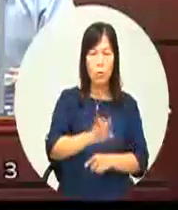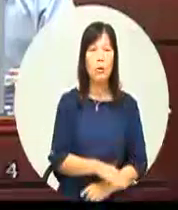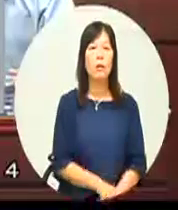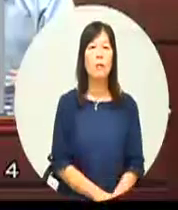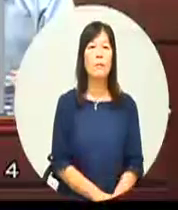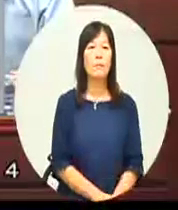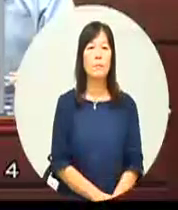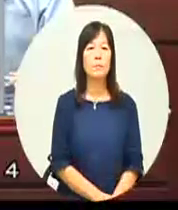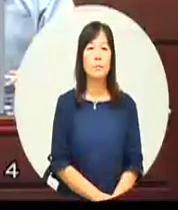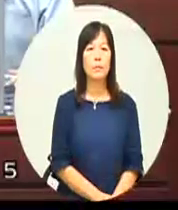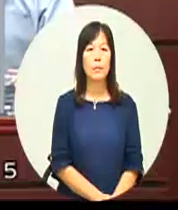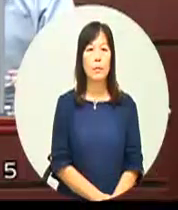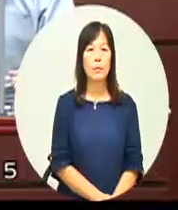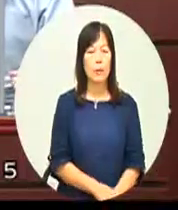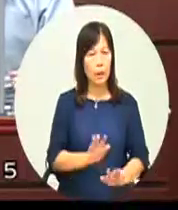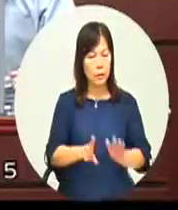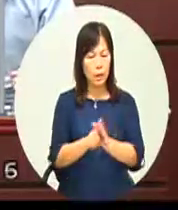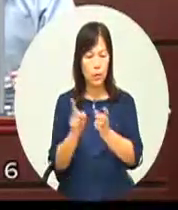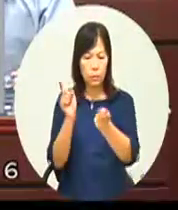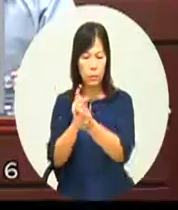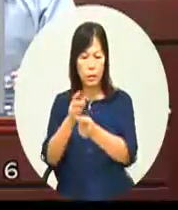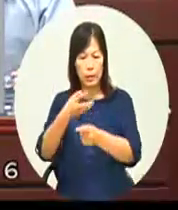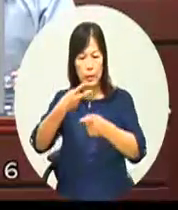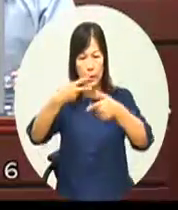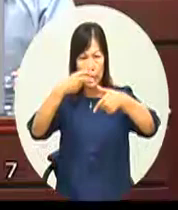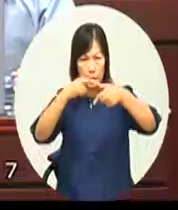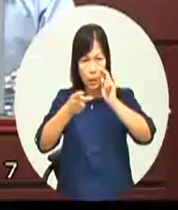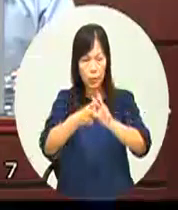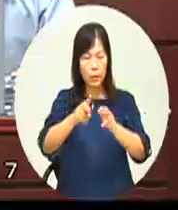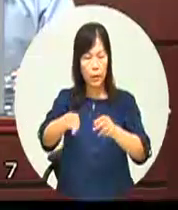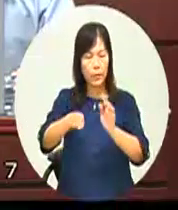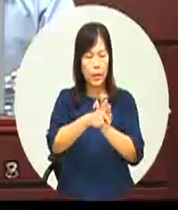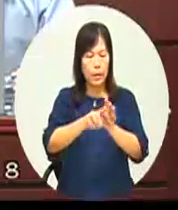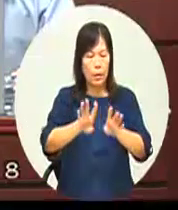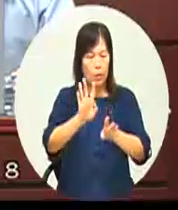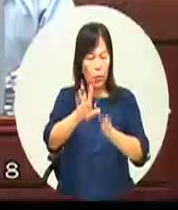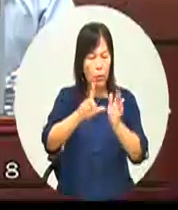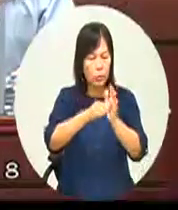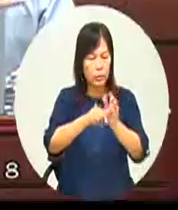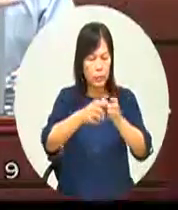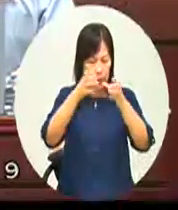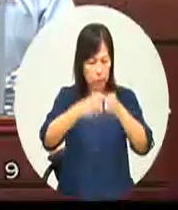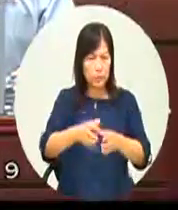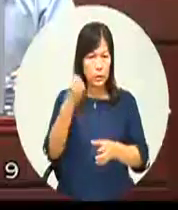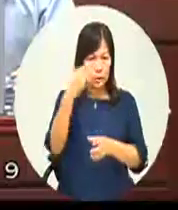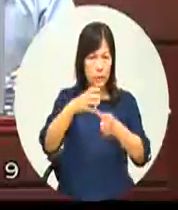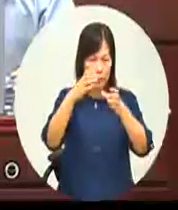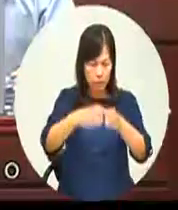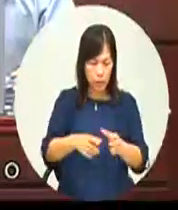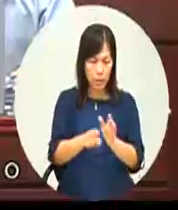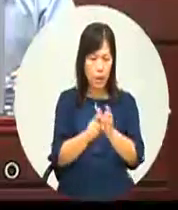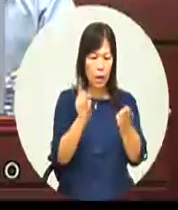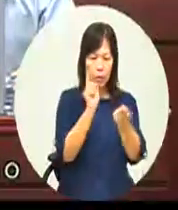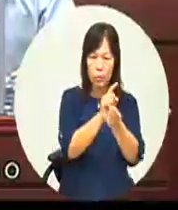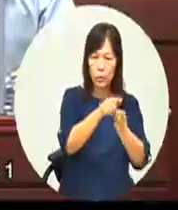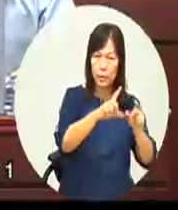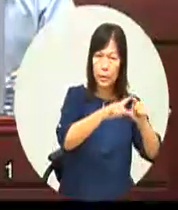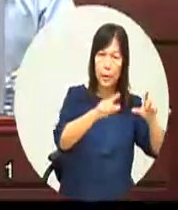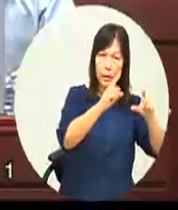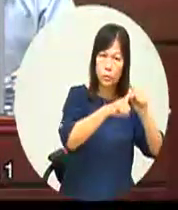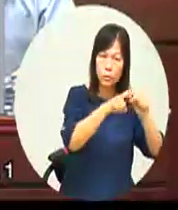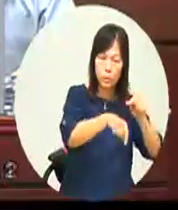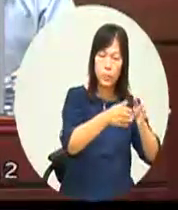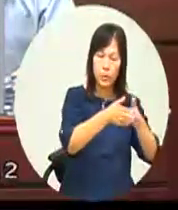然现在如果我们说八德交流道有机会去进新辟的话，对于这边的疏解或是整个需